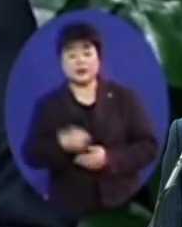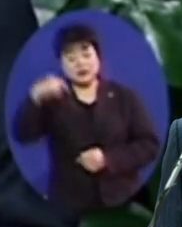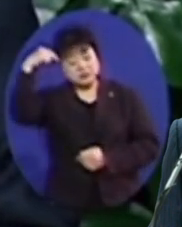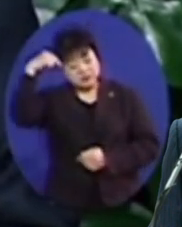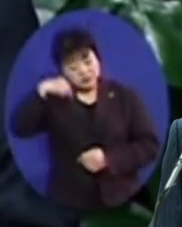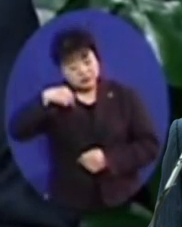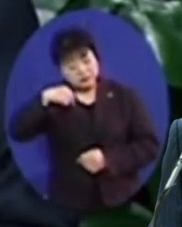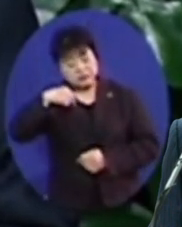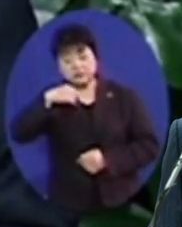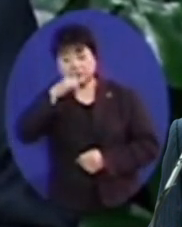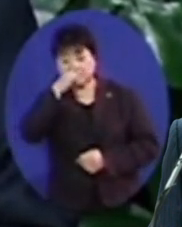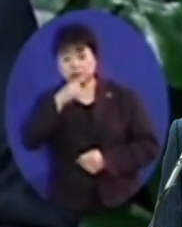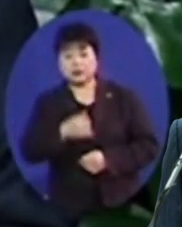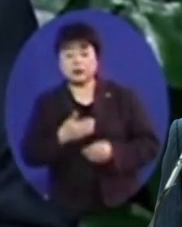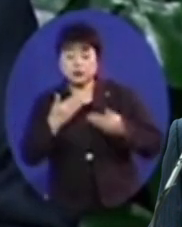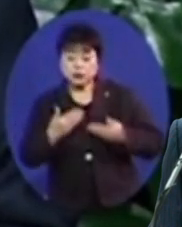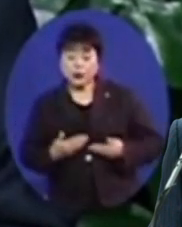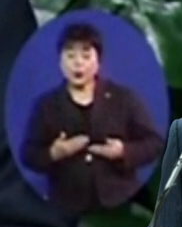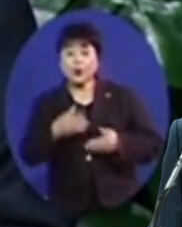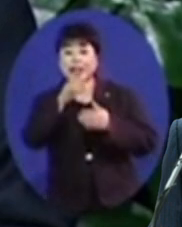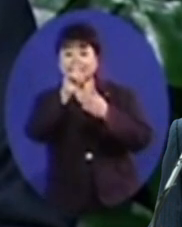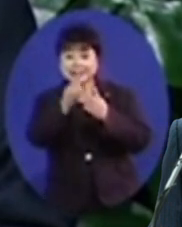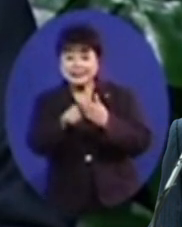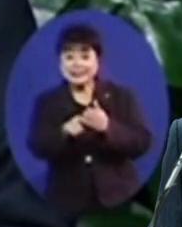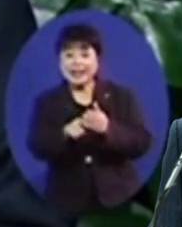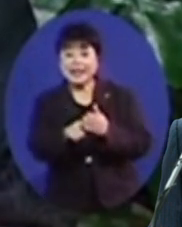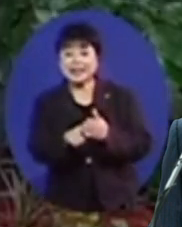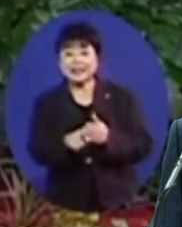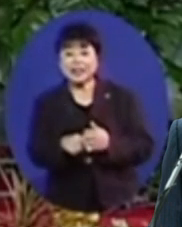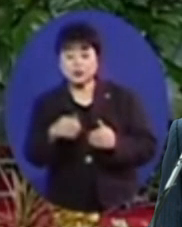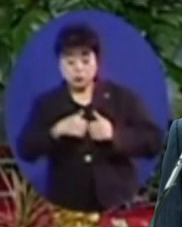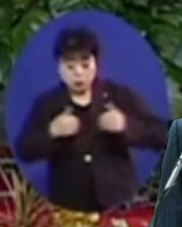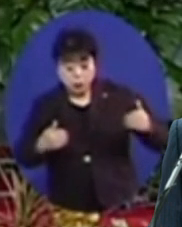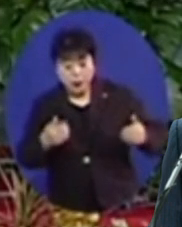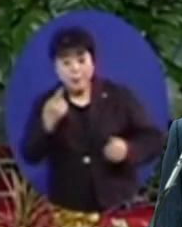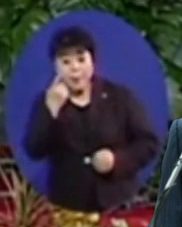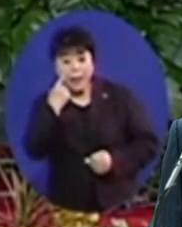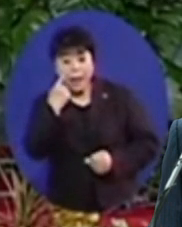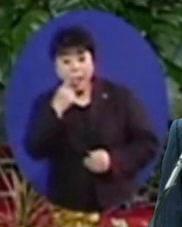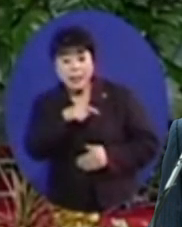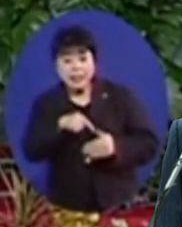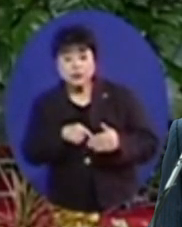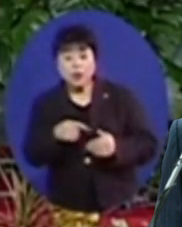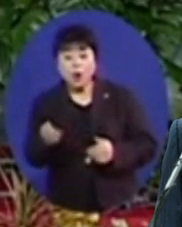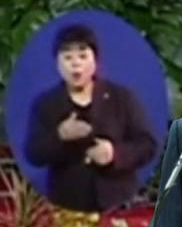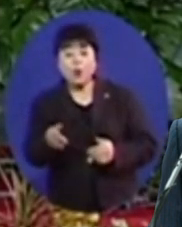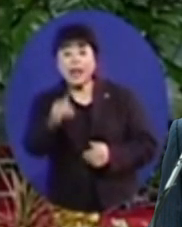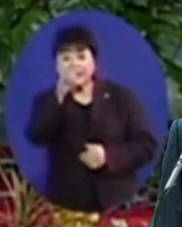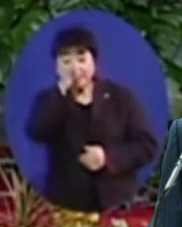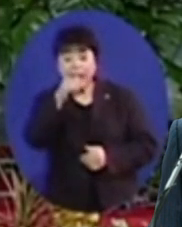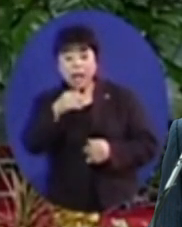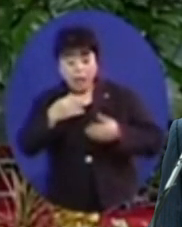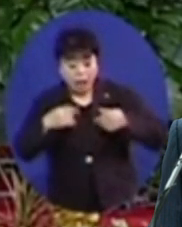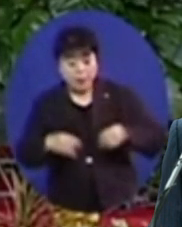느낍니다. 조용한 시간에 여러분 속을 한번 들여다보세요. 내 속에 빈 공간이